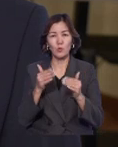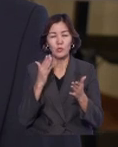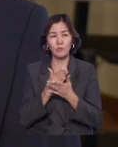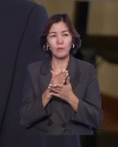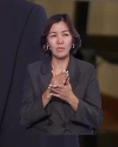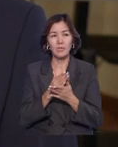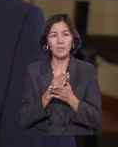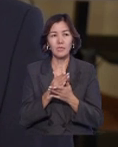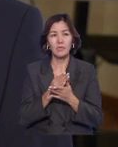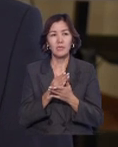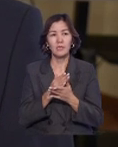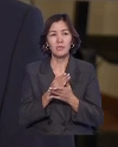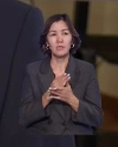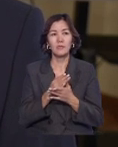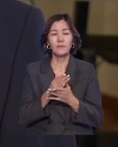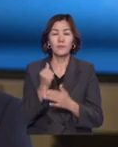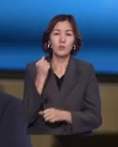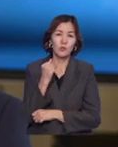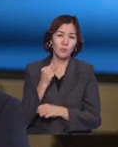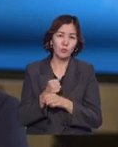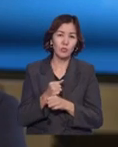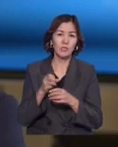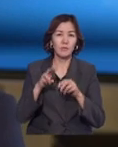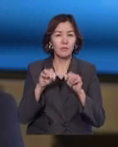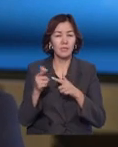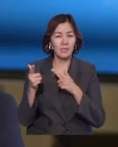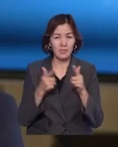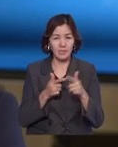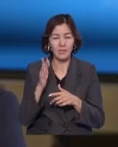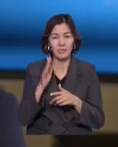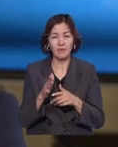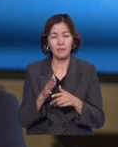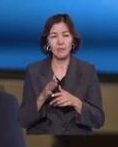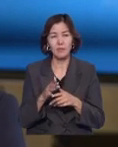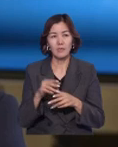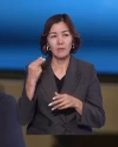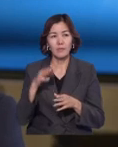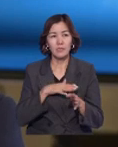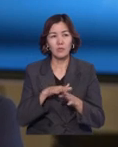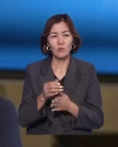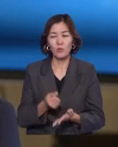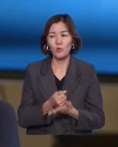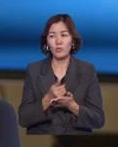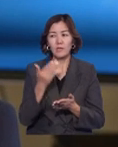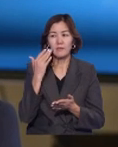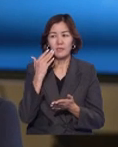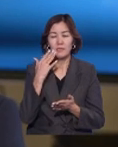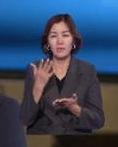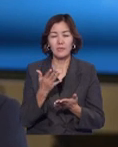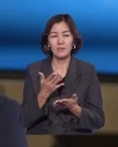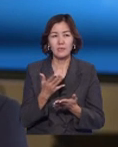кәсіби мамандық бойынша жұмыскерлерді дайындаймыз. Сондықтан мен ойлаймын, Жетісу университетінің ұжымы президент толық қолдайды да, ары қарай